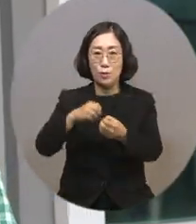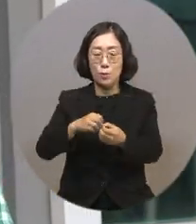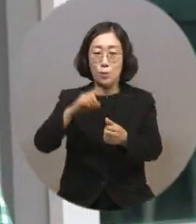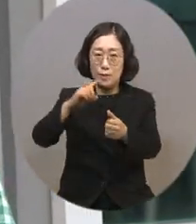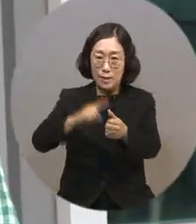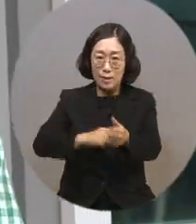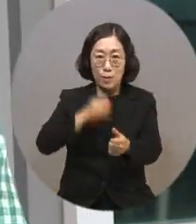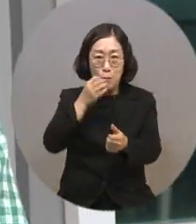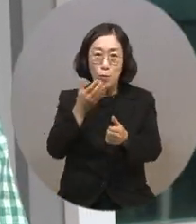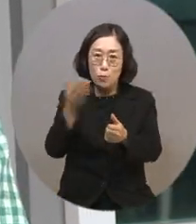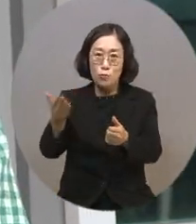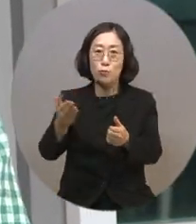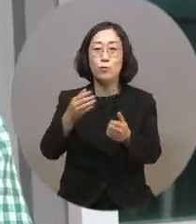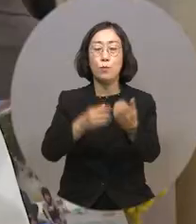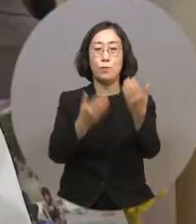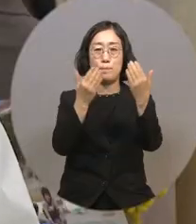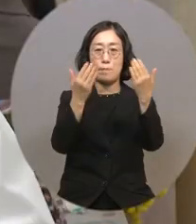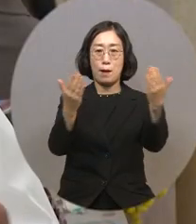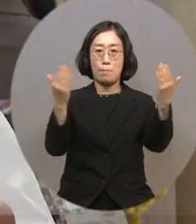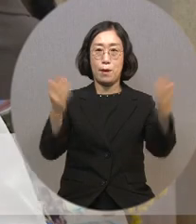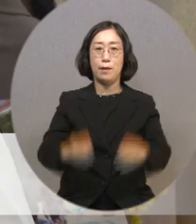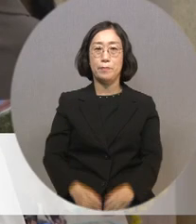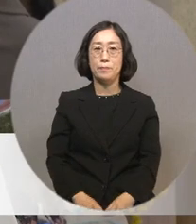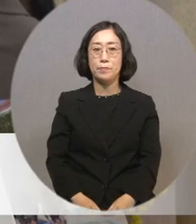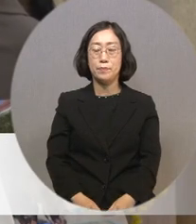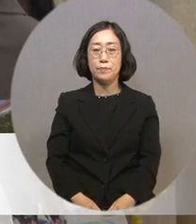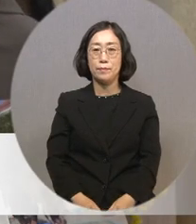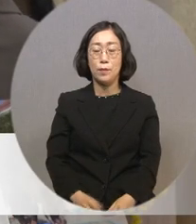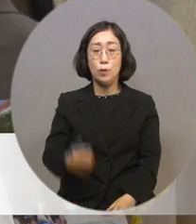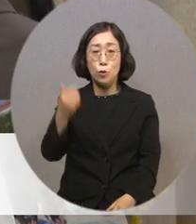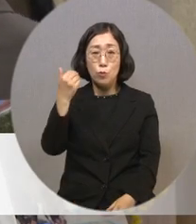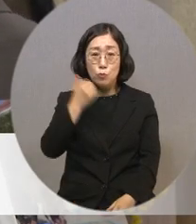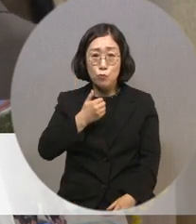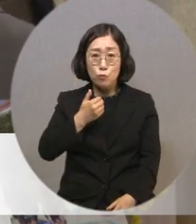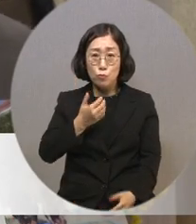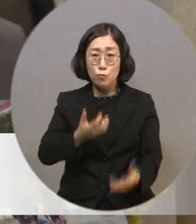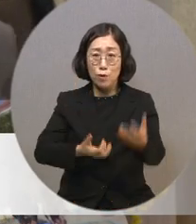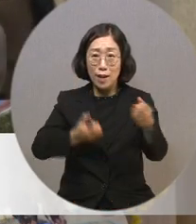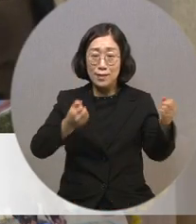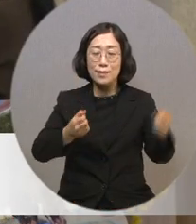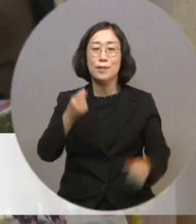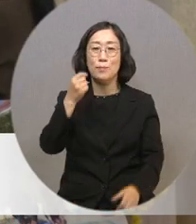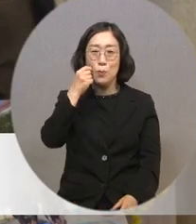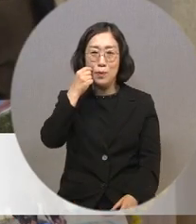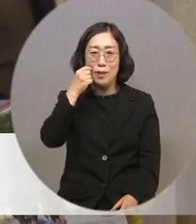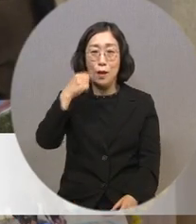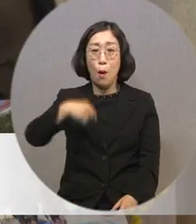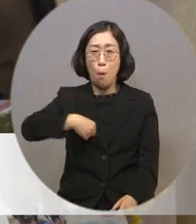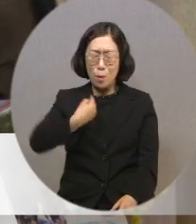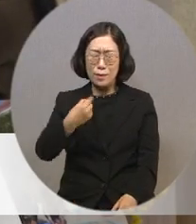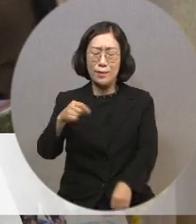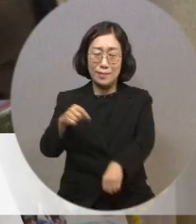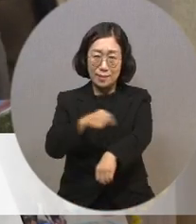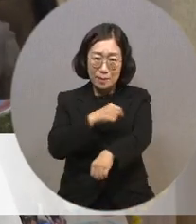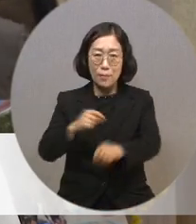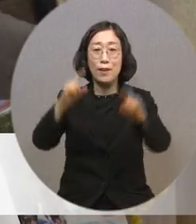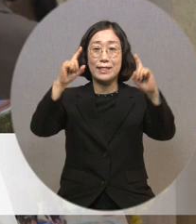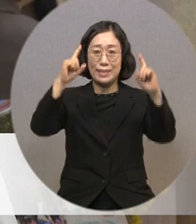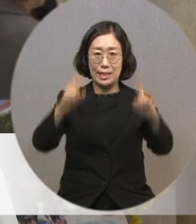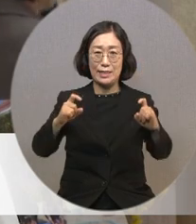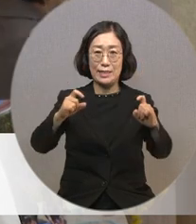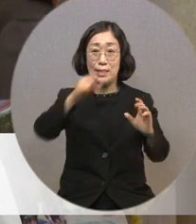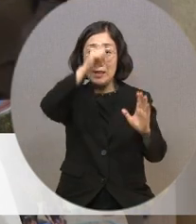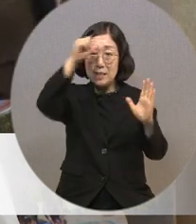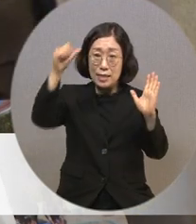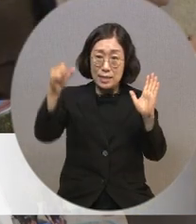수 있도록 구성됐습니다. 이 누구나 가질 수 없는 자신만의 사진 아니겠습니까? 자기의 살아온